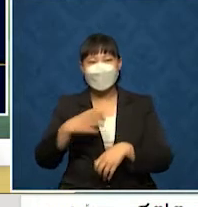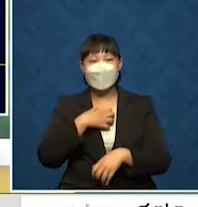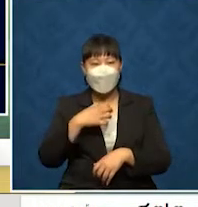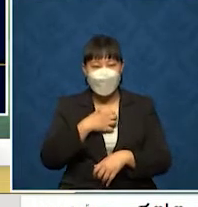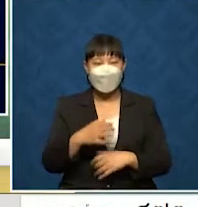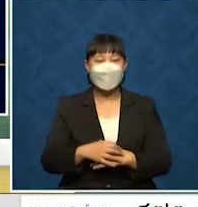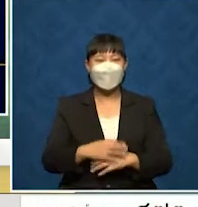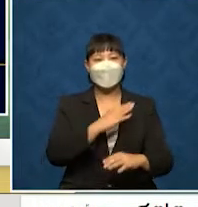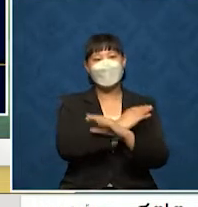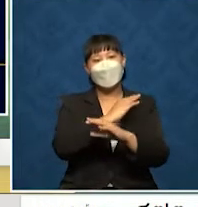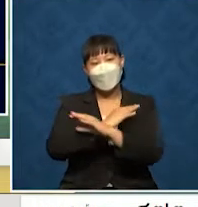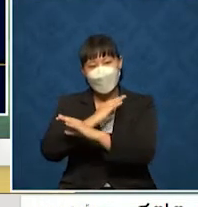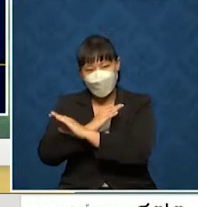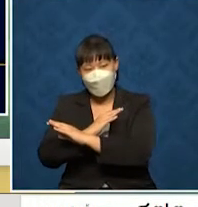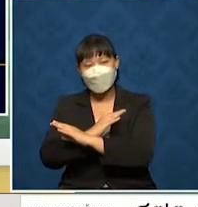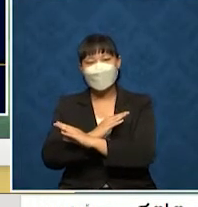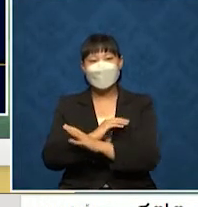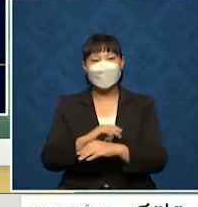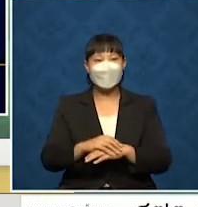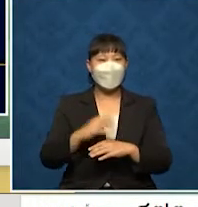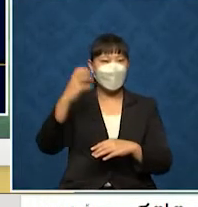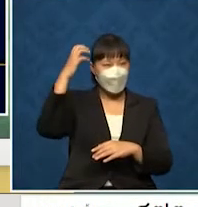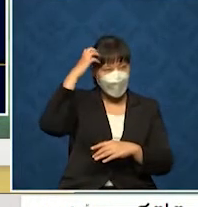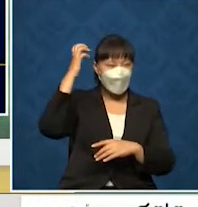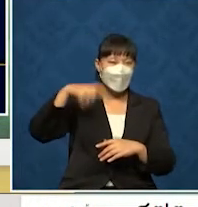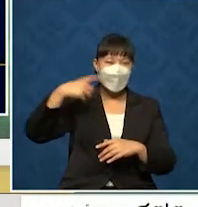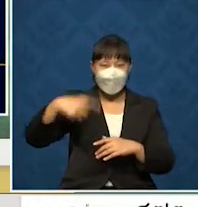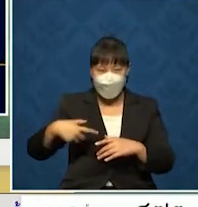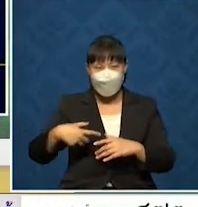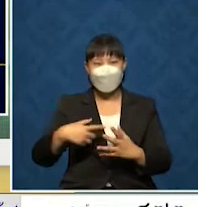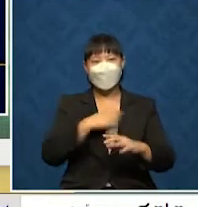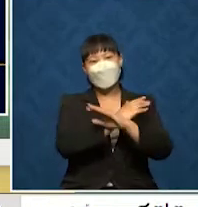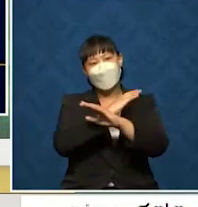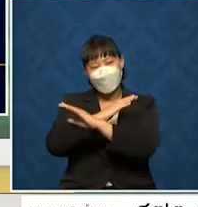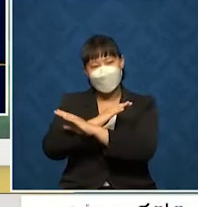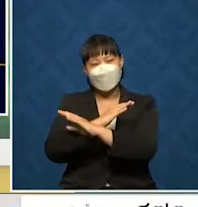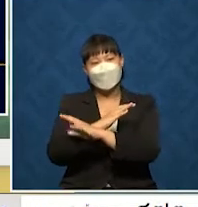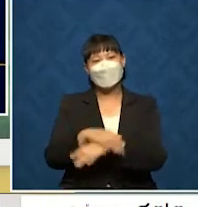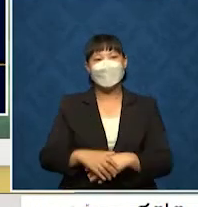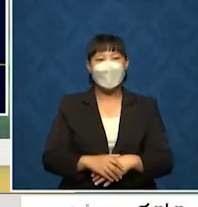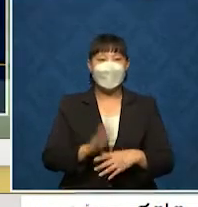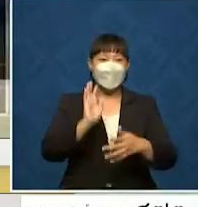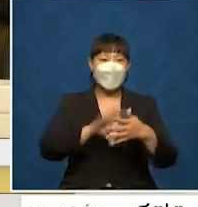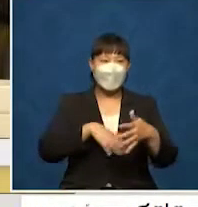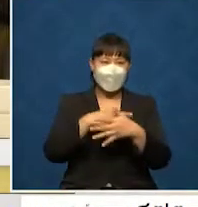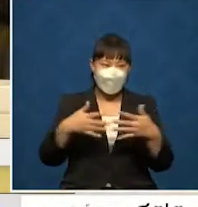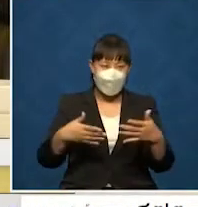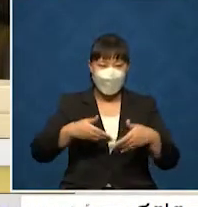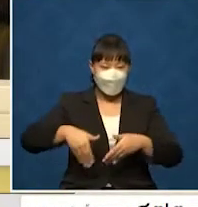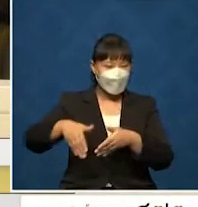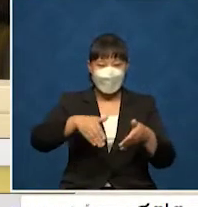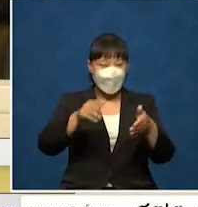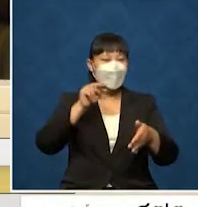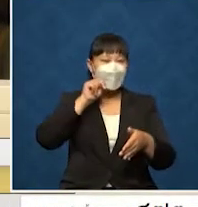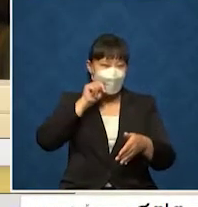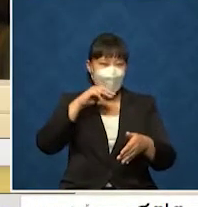กั้นชายแดนต่างๆเหล่านั้นเนี่ยตามแผนแม่โขงปลอดภัย